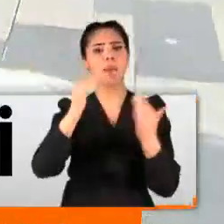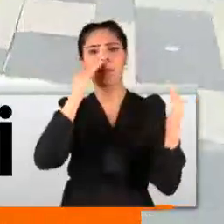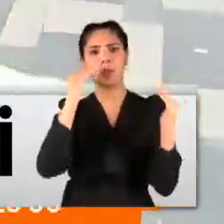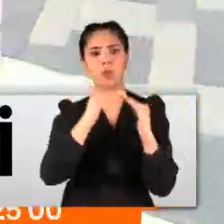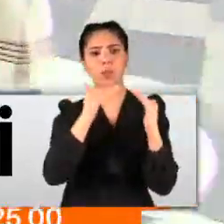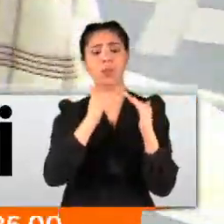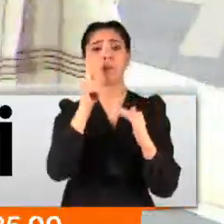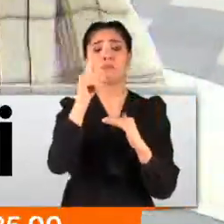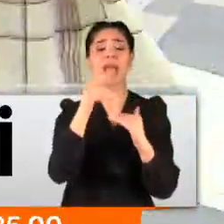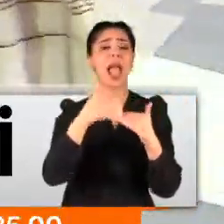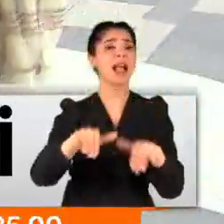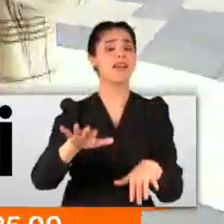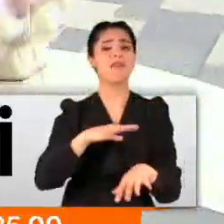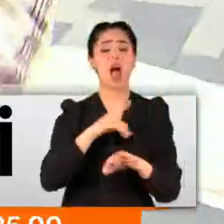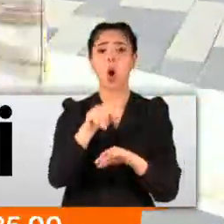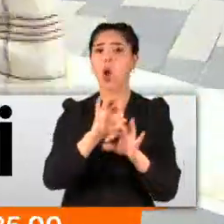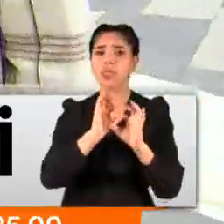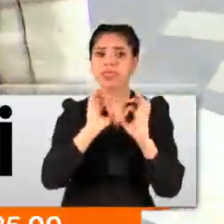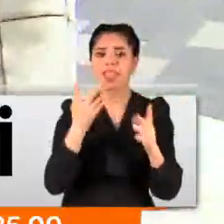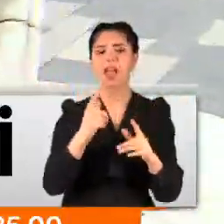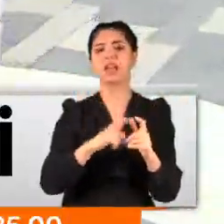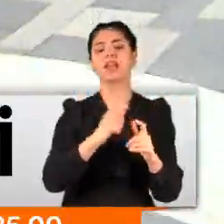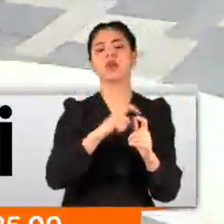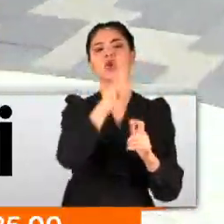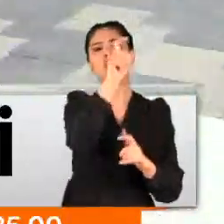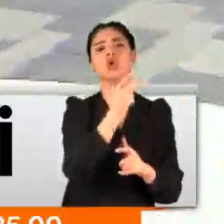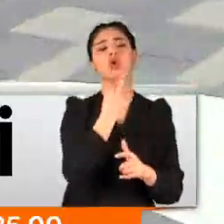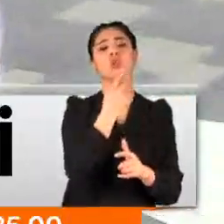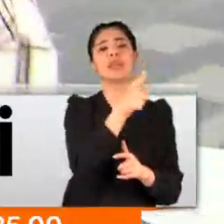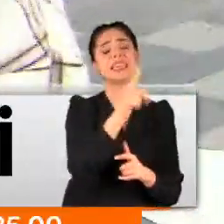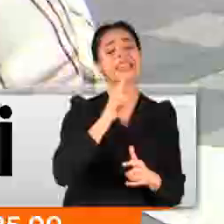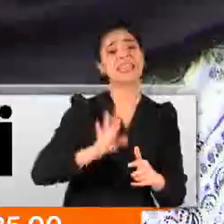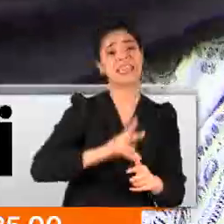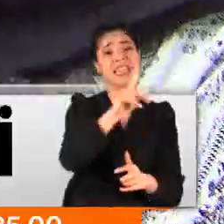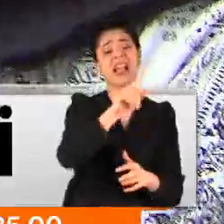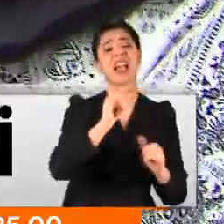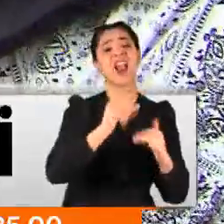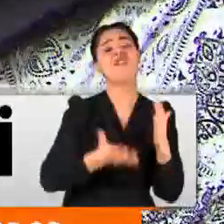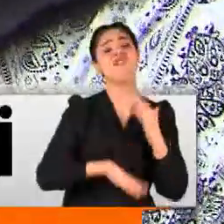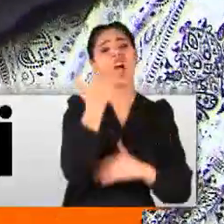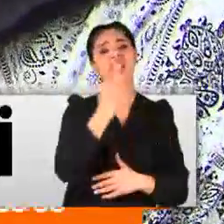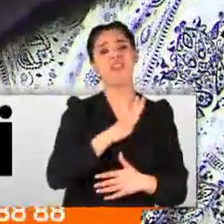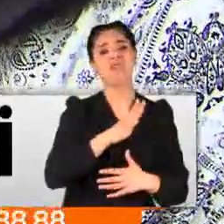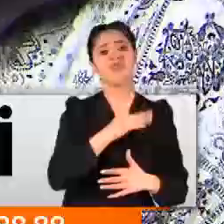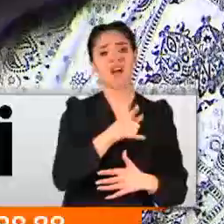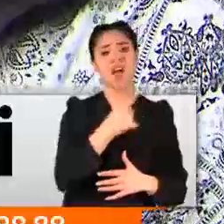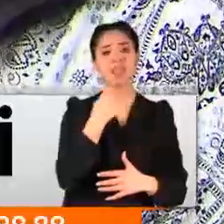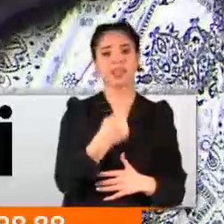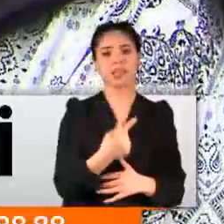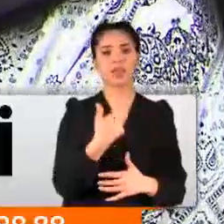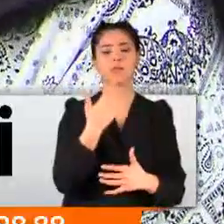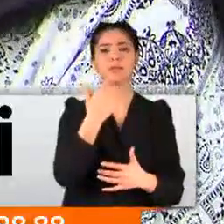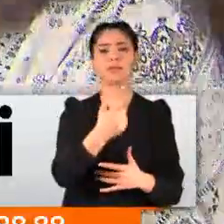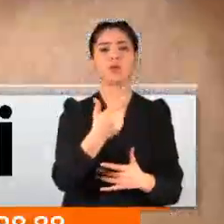önlerinde kocaman bir engel vardı Gülsüm Aydın kilosu fazlaydı tüzel kişiyi kilo vermen lazım ama